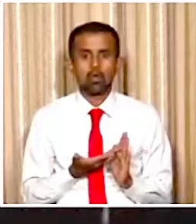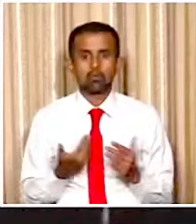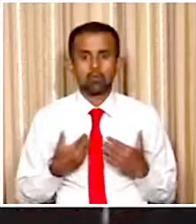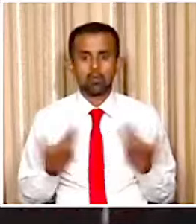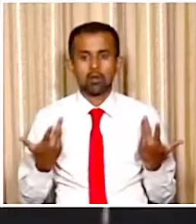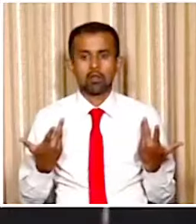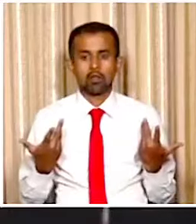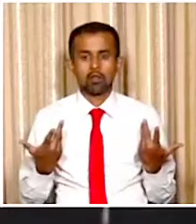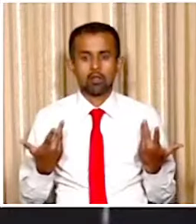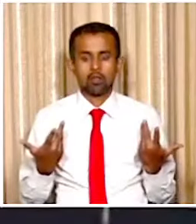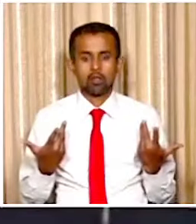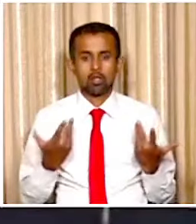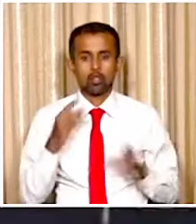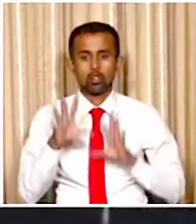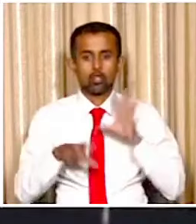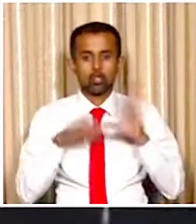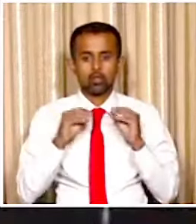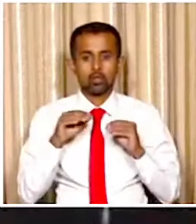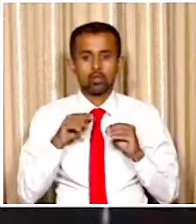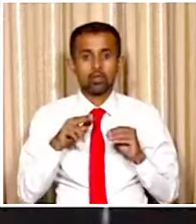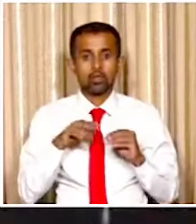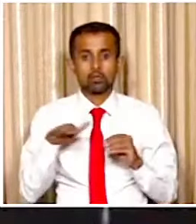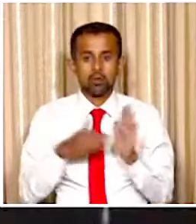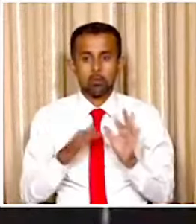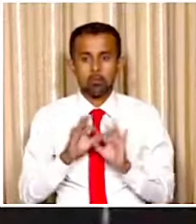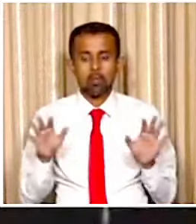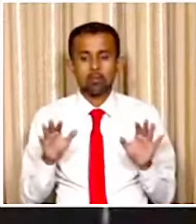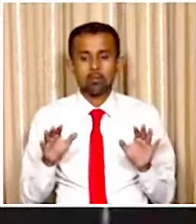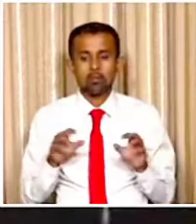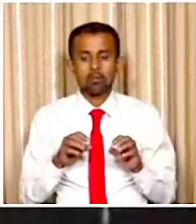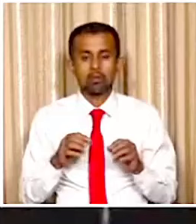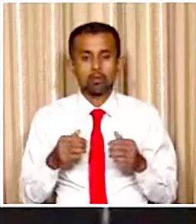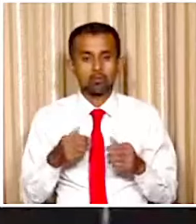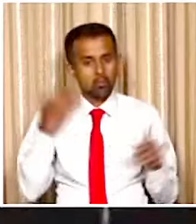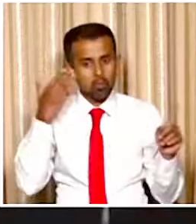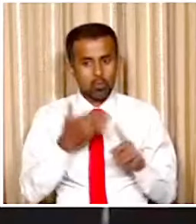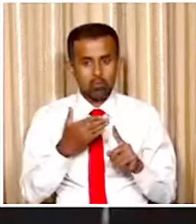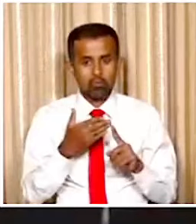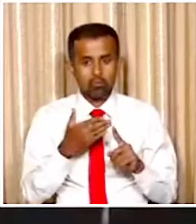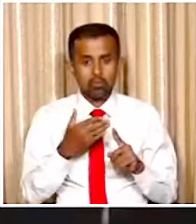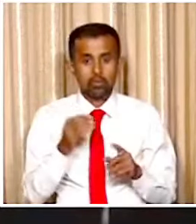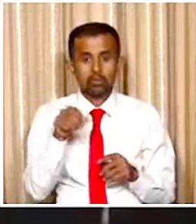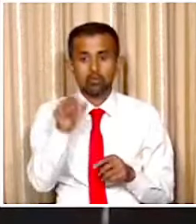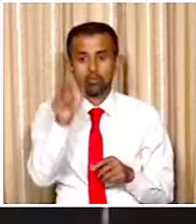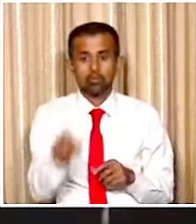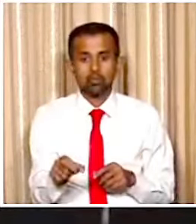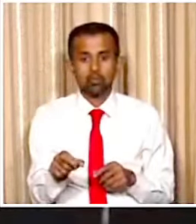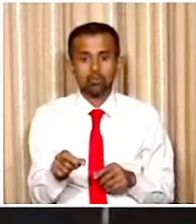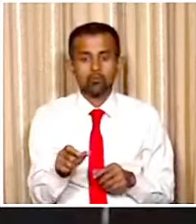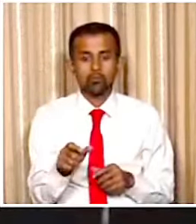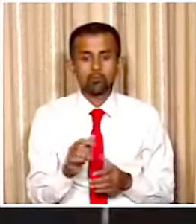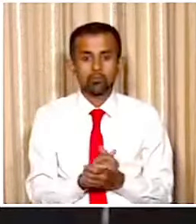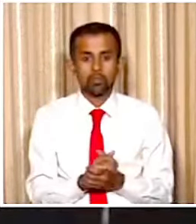නොකරමු තොරතුරක් සමාජ මාධ්‍ය දාලා. දැන් මේ පිළිබඳව ඒක දාපු කෙනා